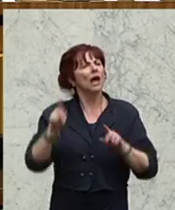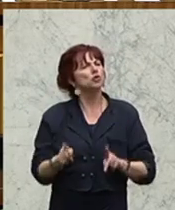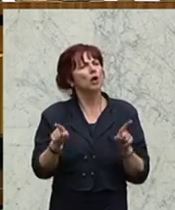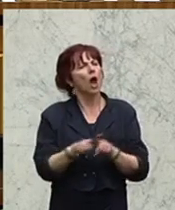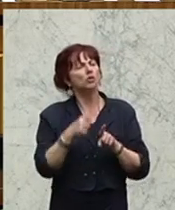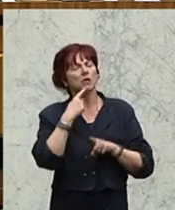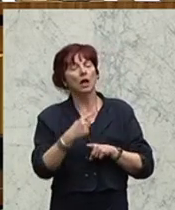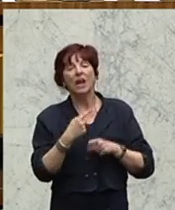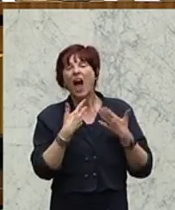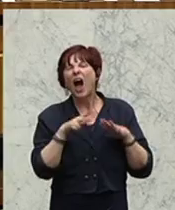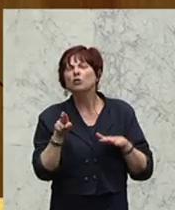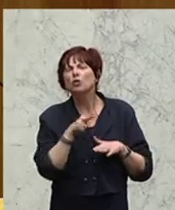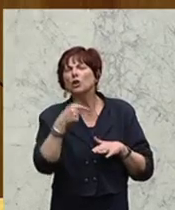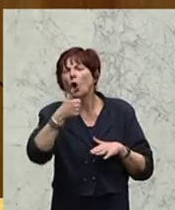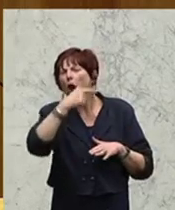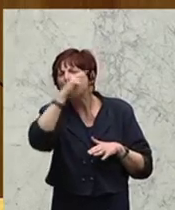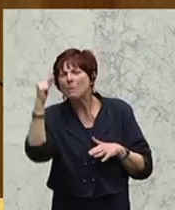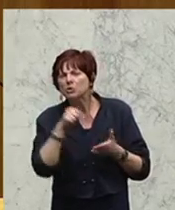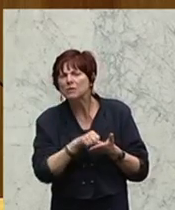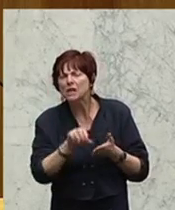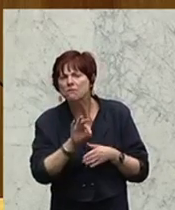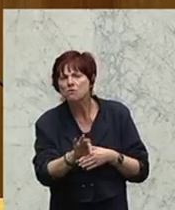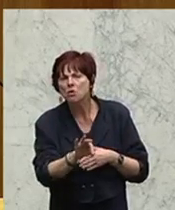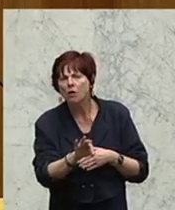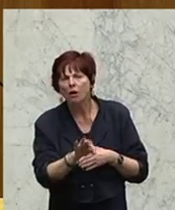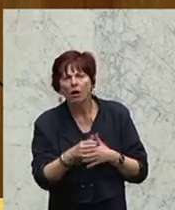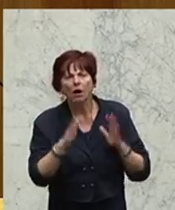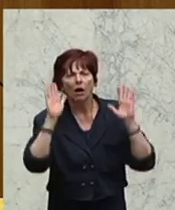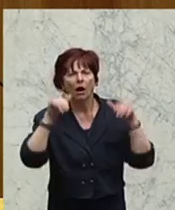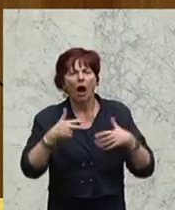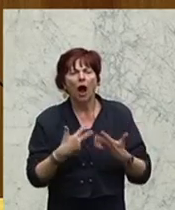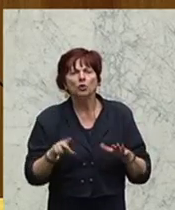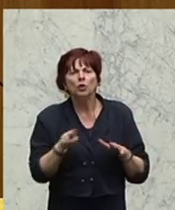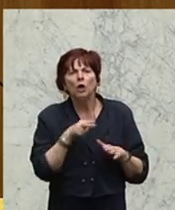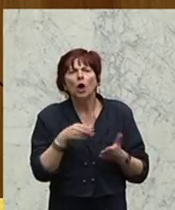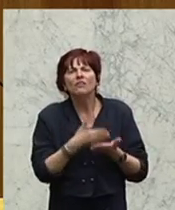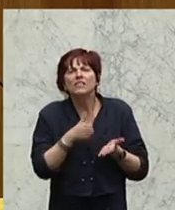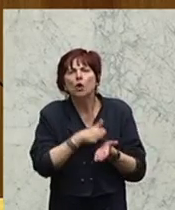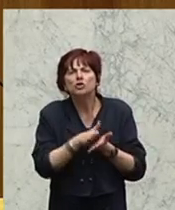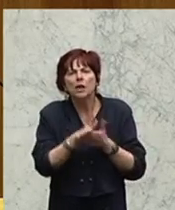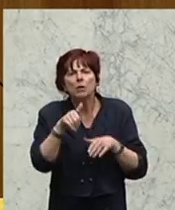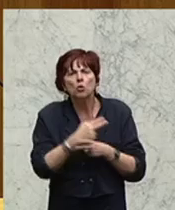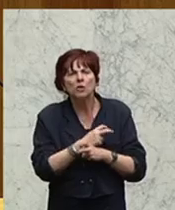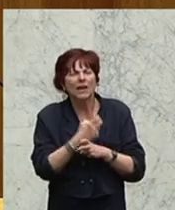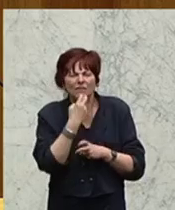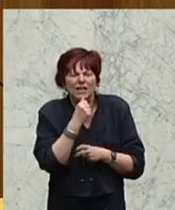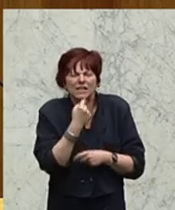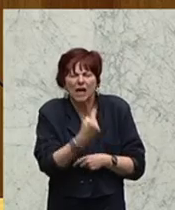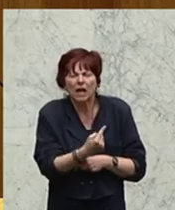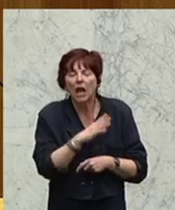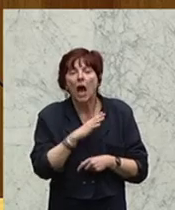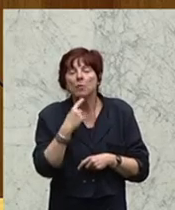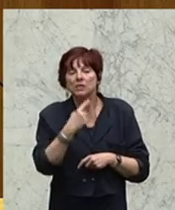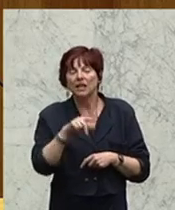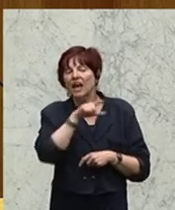uns doch ein Menschenleben wert sein. Ich möchte gar nicht sagen, für was wir alles 800 Euro ausgeben in diesem Land. Aber zu sagen, nein, die Italiener machen es nicht